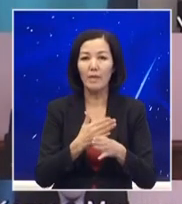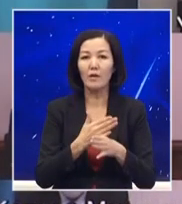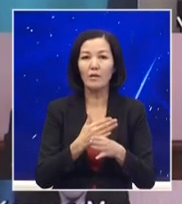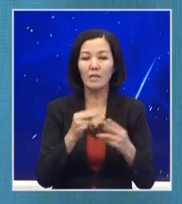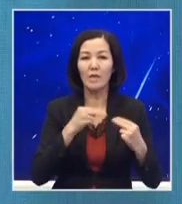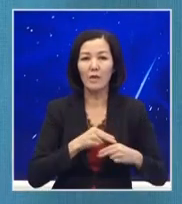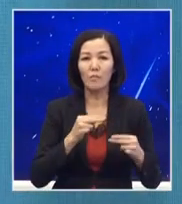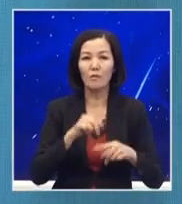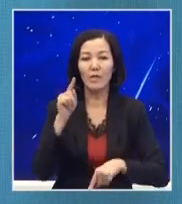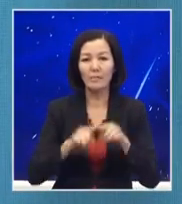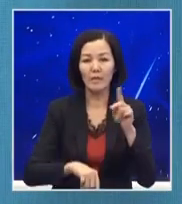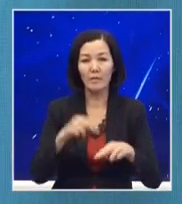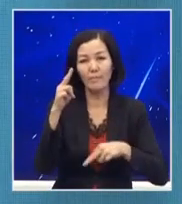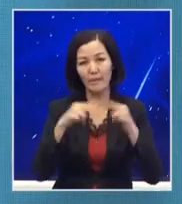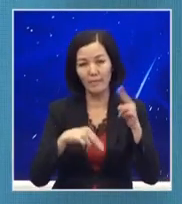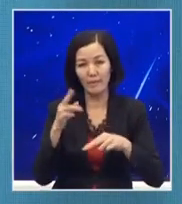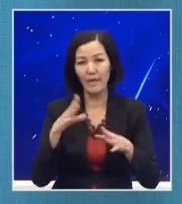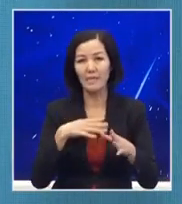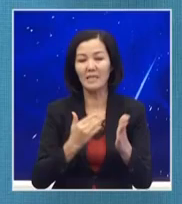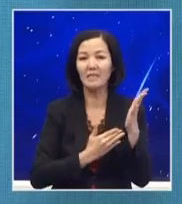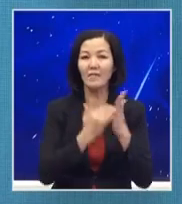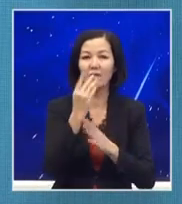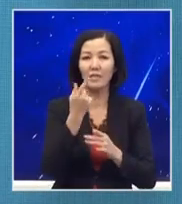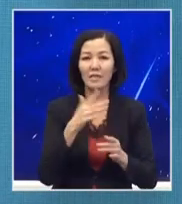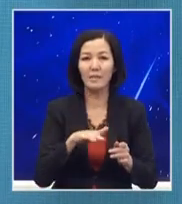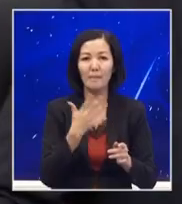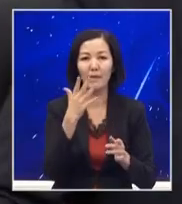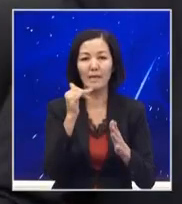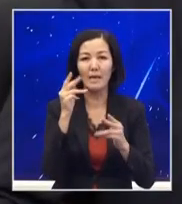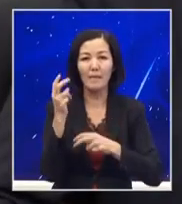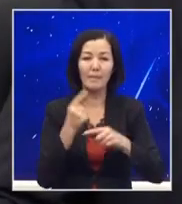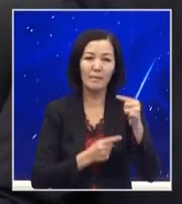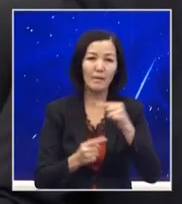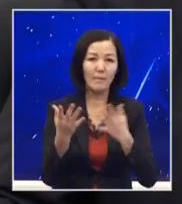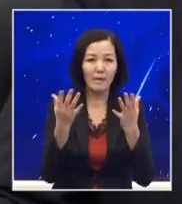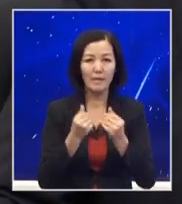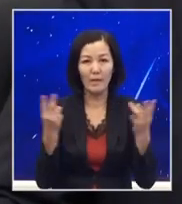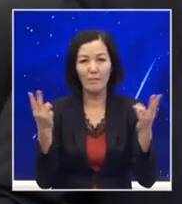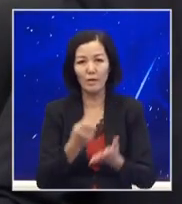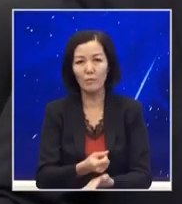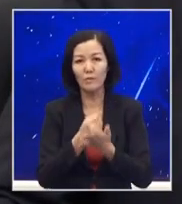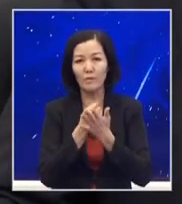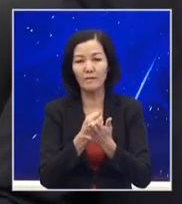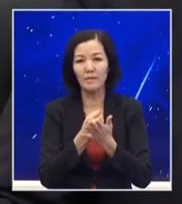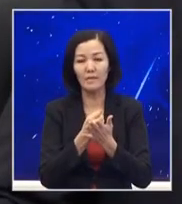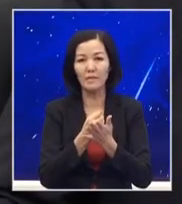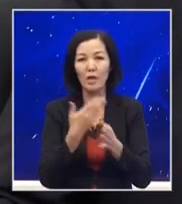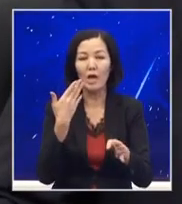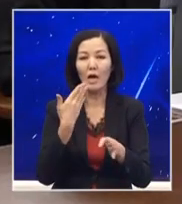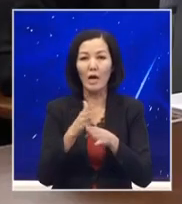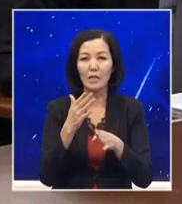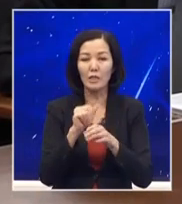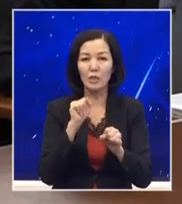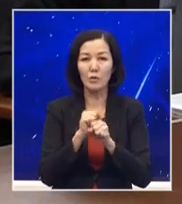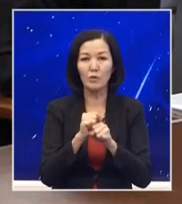на работе отечественных предприятий. Свыше 1500 предпринимателей получили необходимую поддержку в виде отсрочки